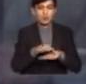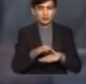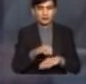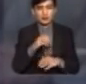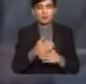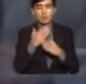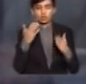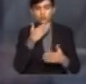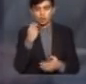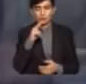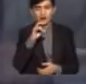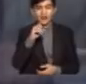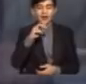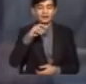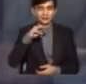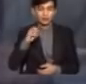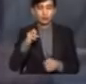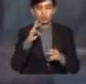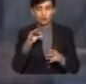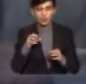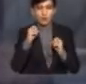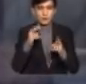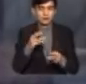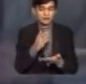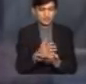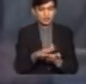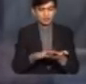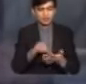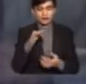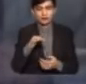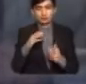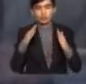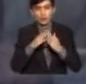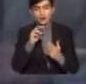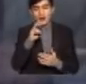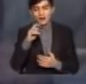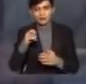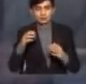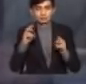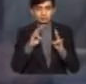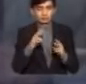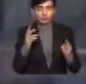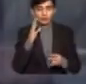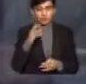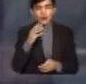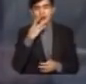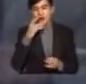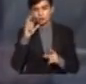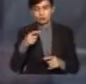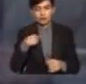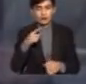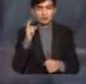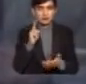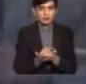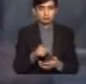карантина но опасность существует мы рекомендовали домашний карантин но иностранцев мы не можем обязывать есть данные всех пассажиров